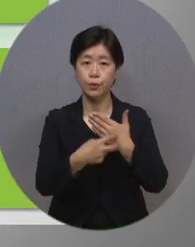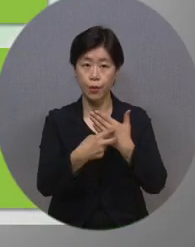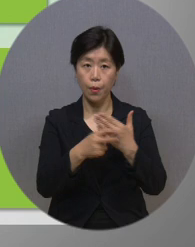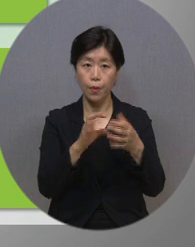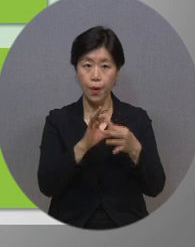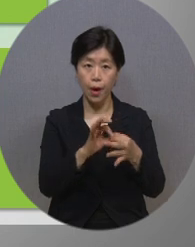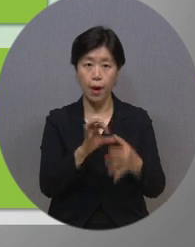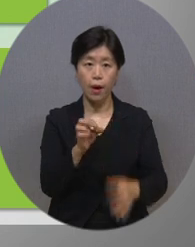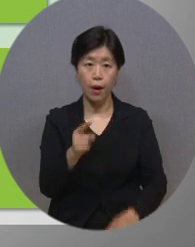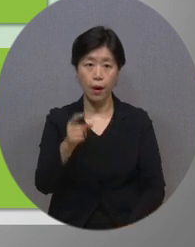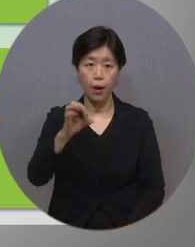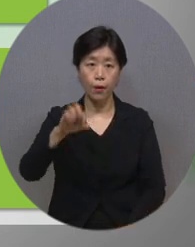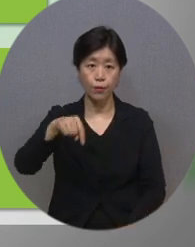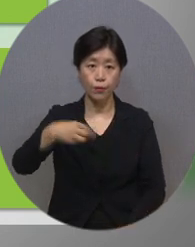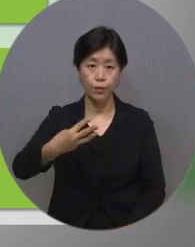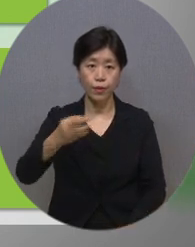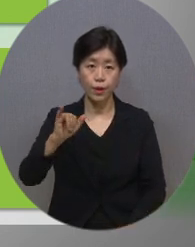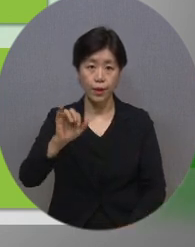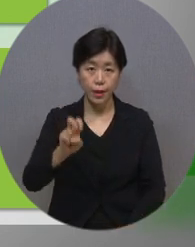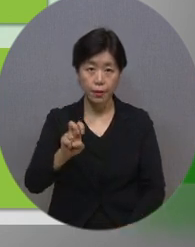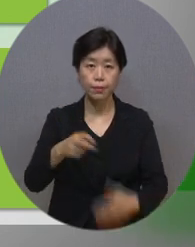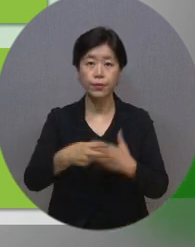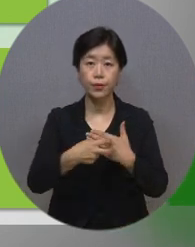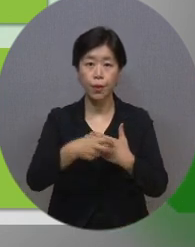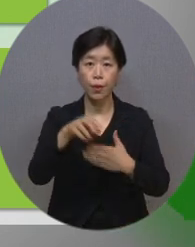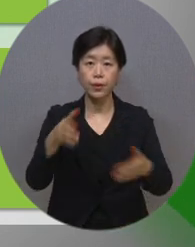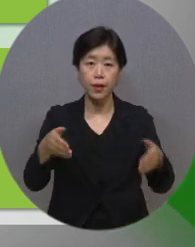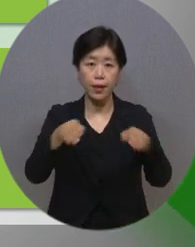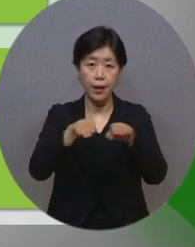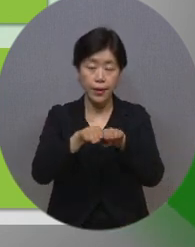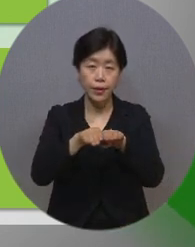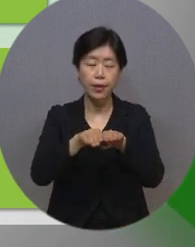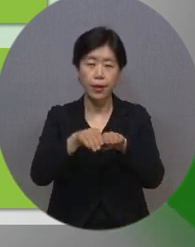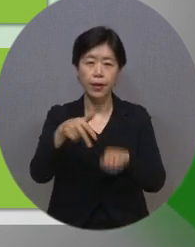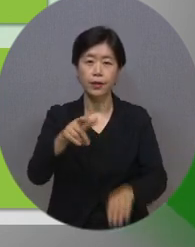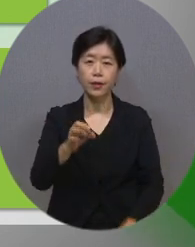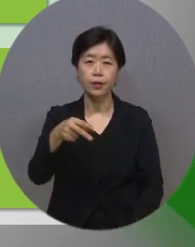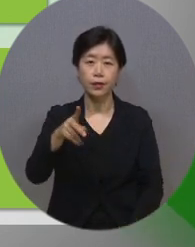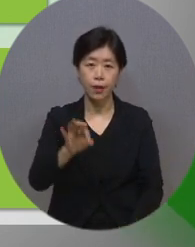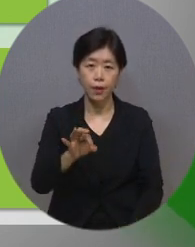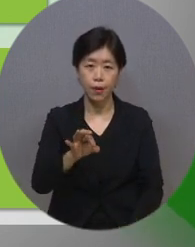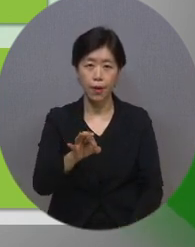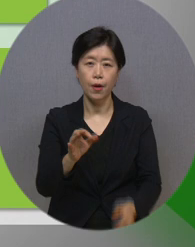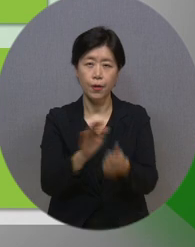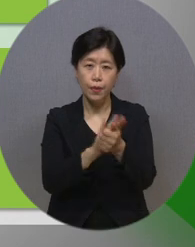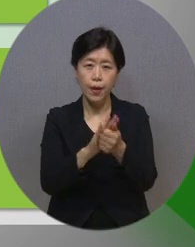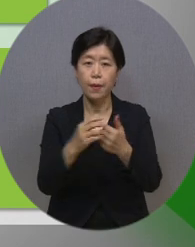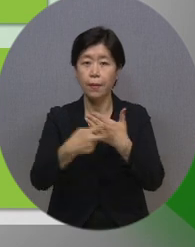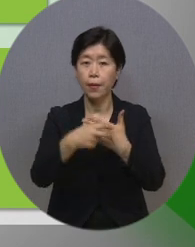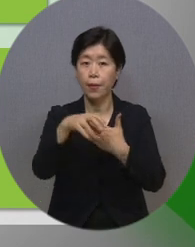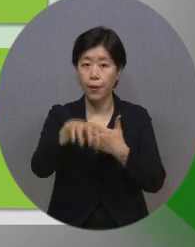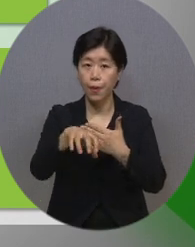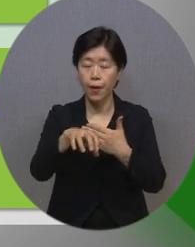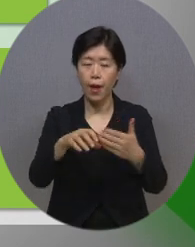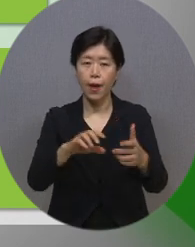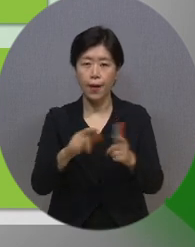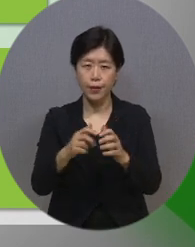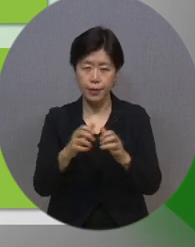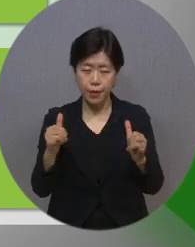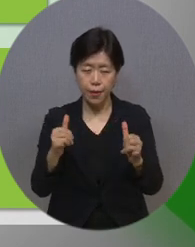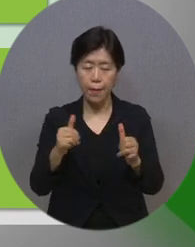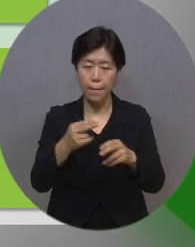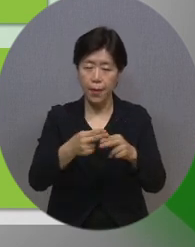의료법인 어울림의료재단 정성요양병원에서 단체급식 보조원을 모집합니다. 접수 마감일은